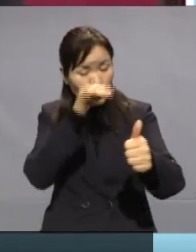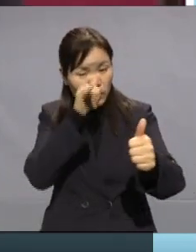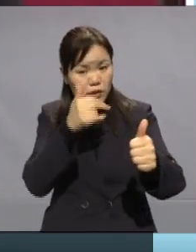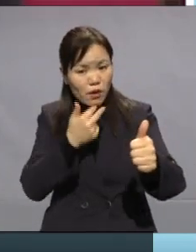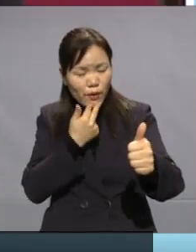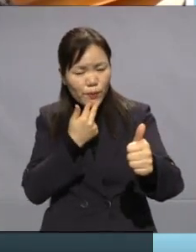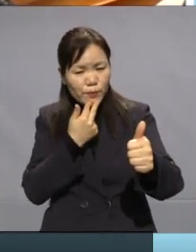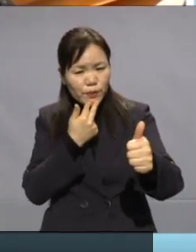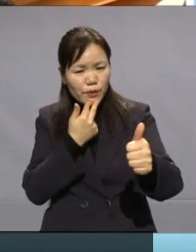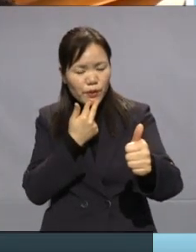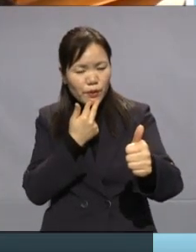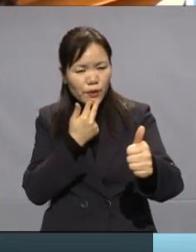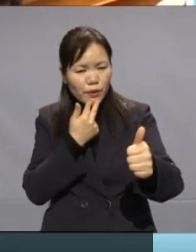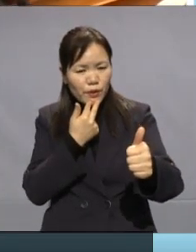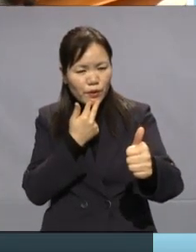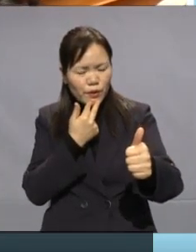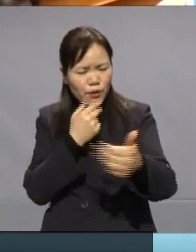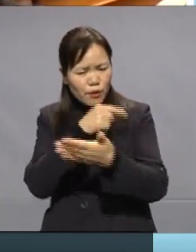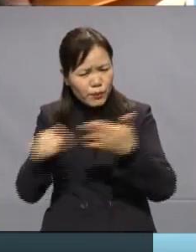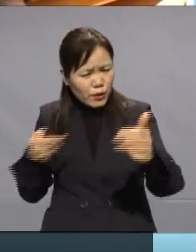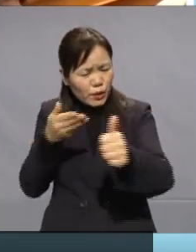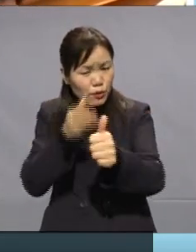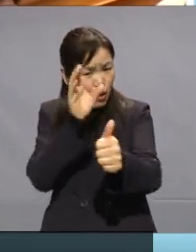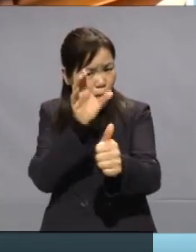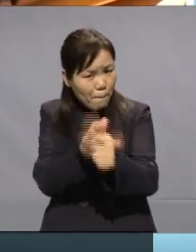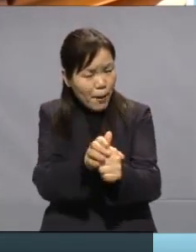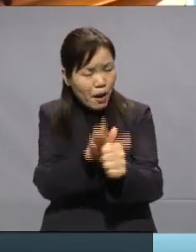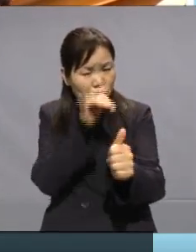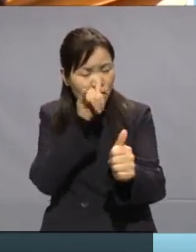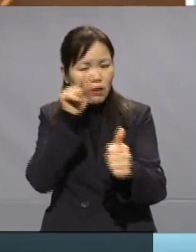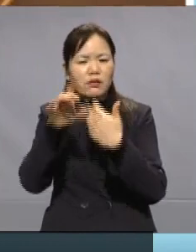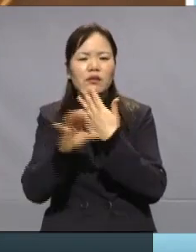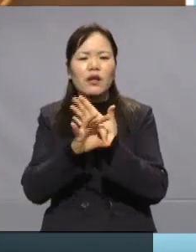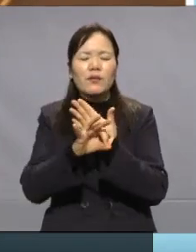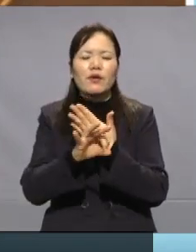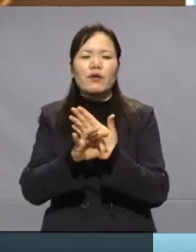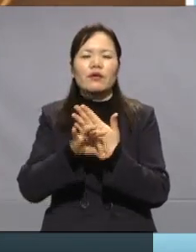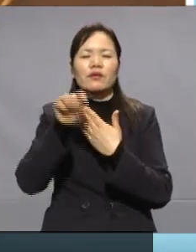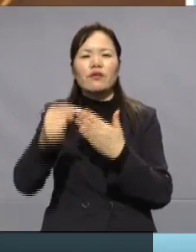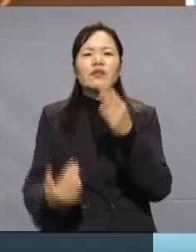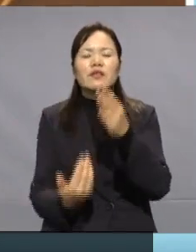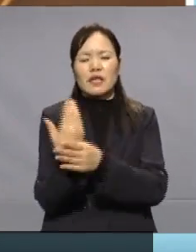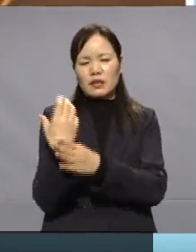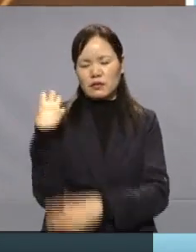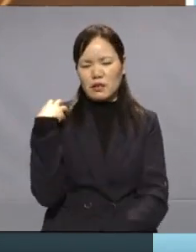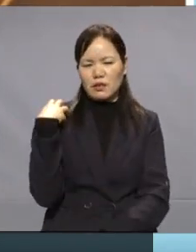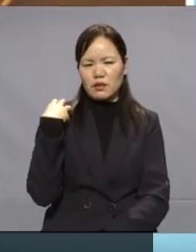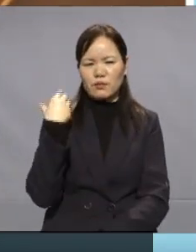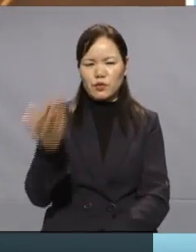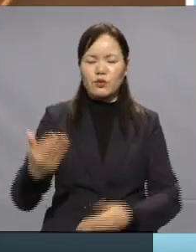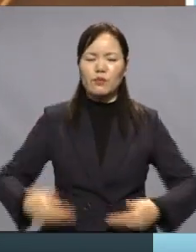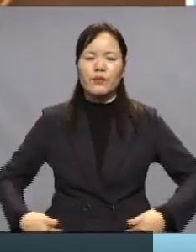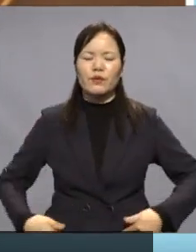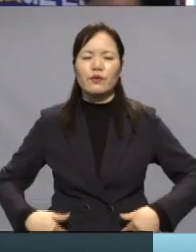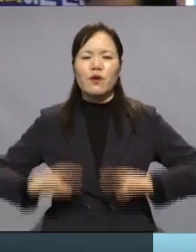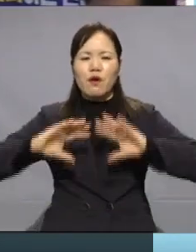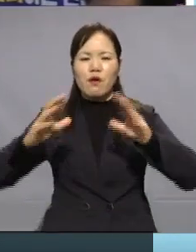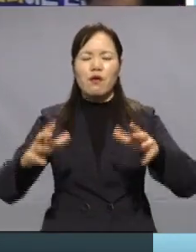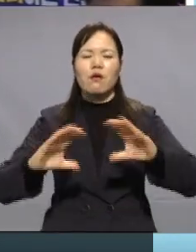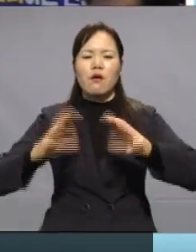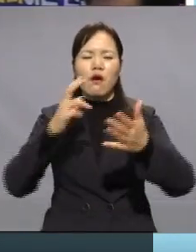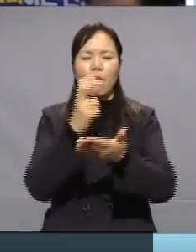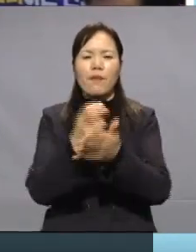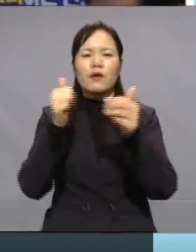손해를 부담 지을 수 있다고 한다면 그것을 강행한 이후에 거기서 파생되는 거에 대한 책임을 물어야 된다 그래서 저는 헌재에서 만약에